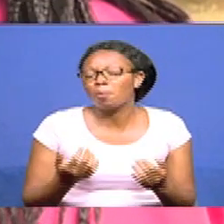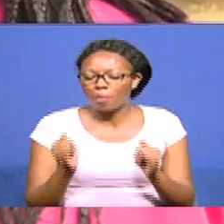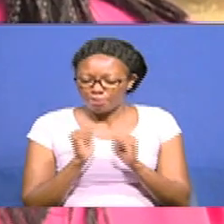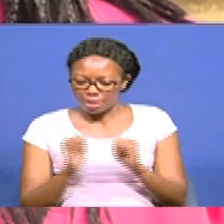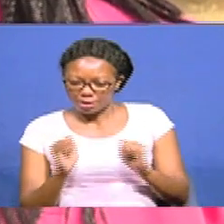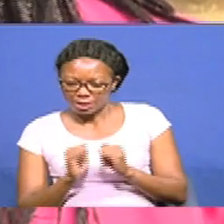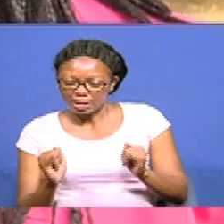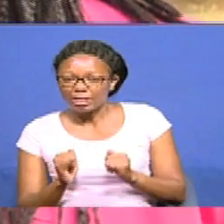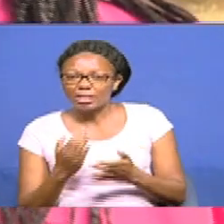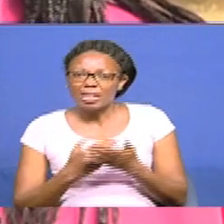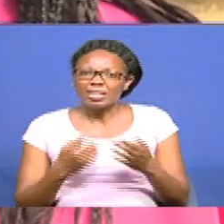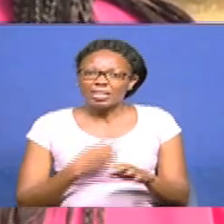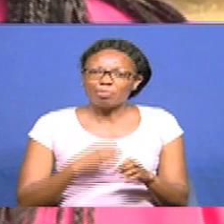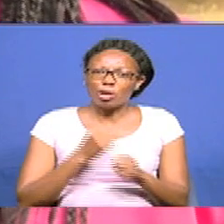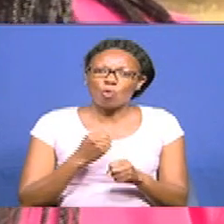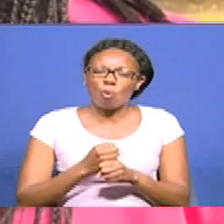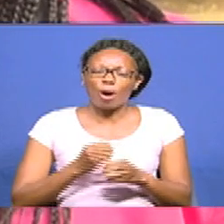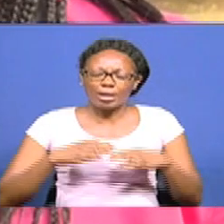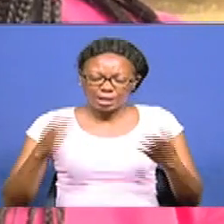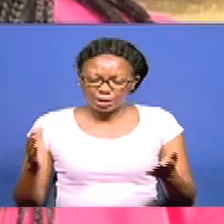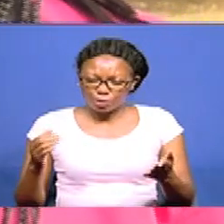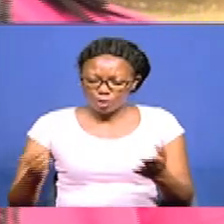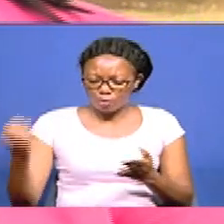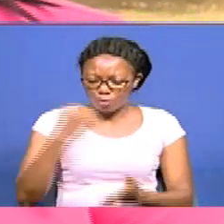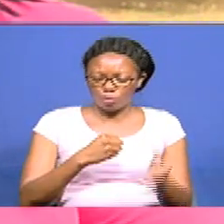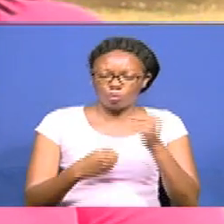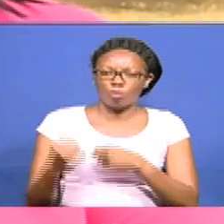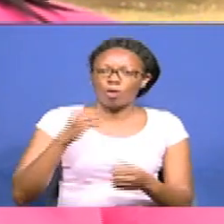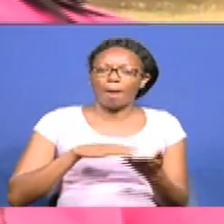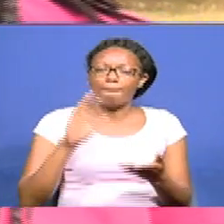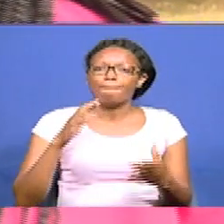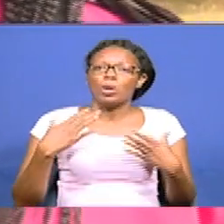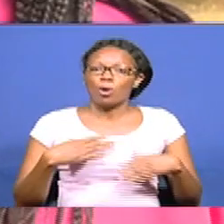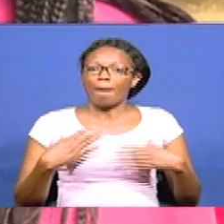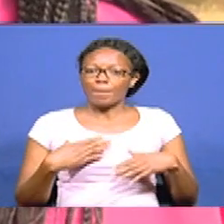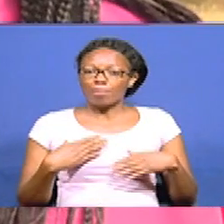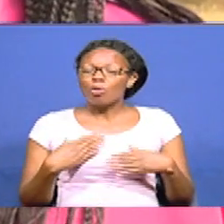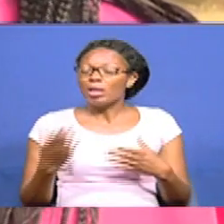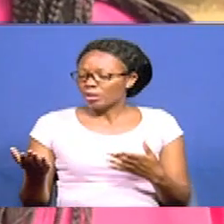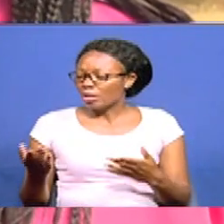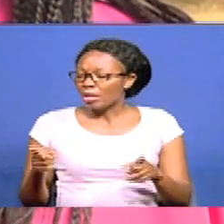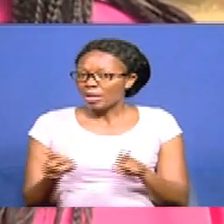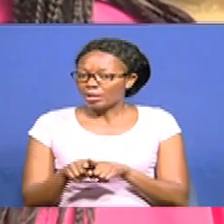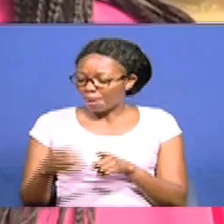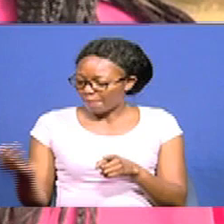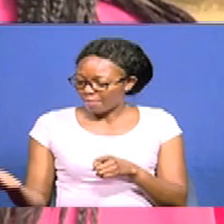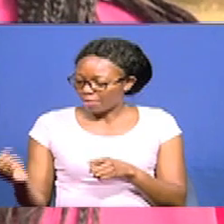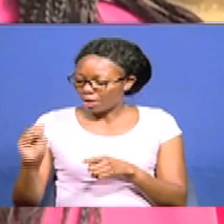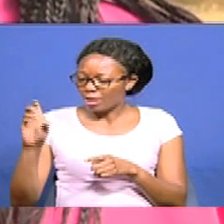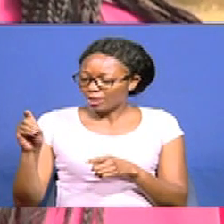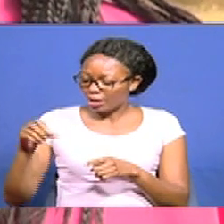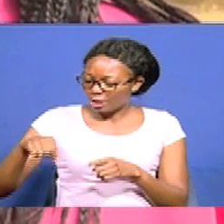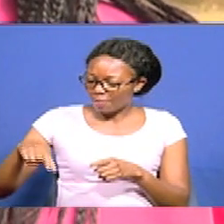greenhouse. Ingine kazi inakuwa mingi na tunaandika cashows. Hata kwa nursery kuna wakati ingine tunapata order mingi